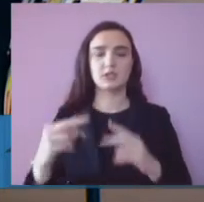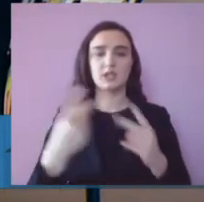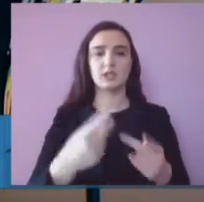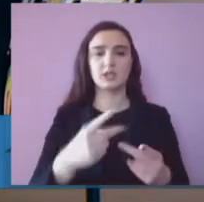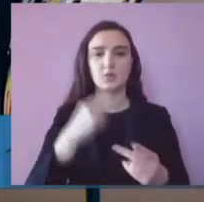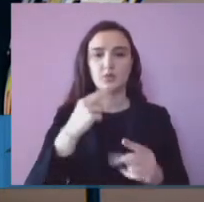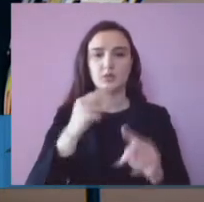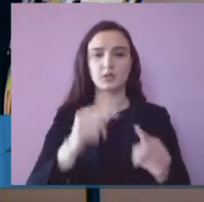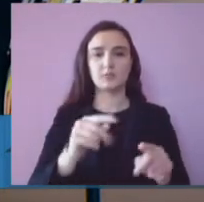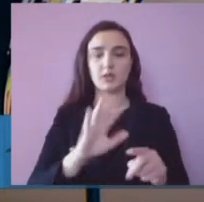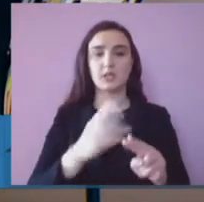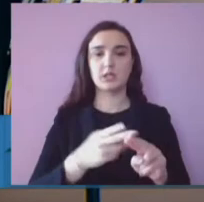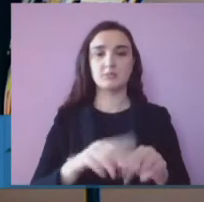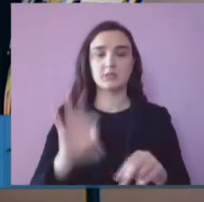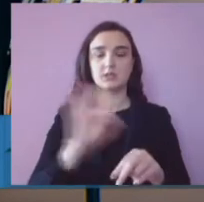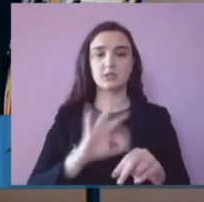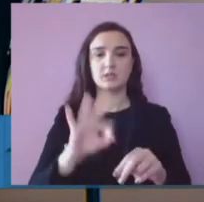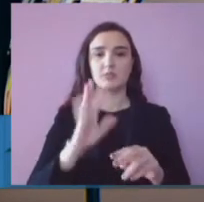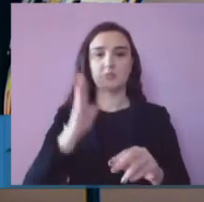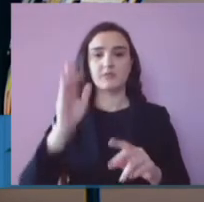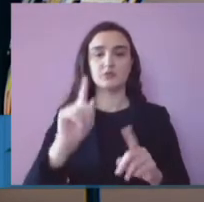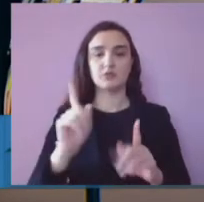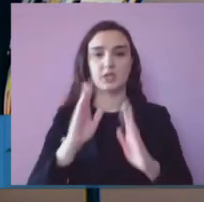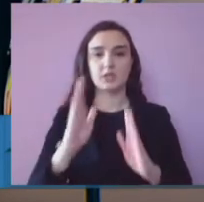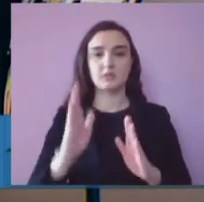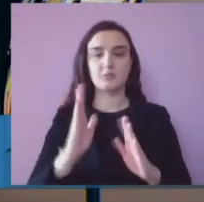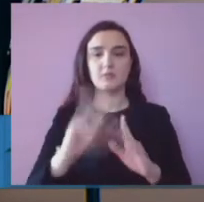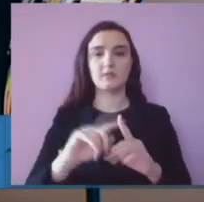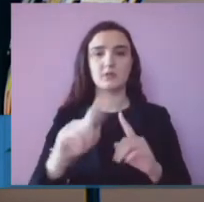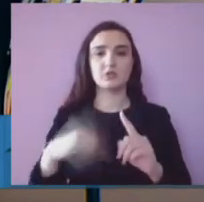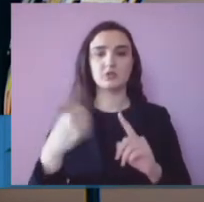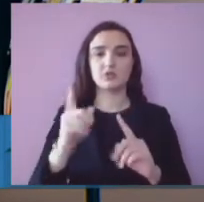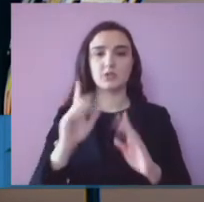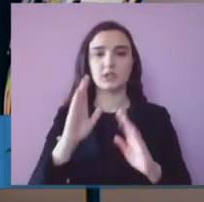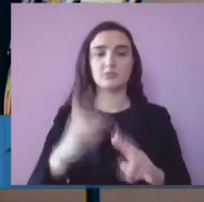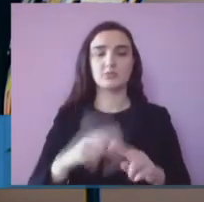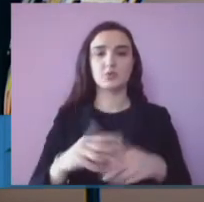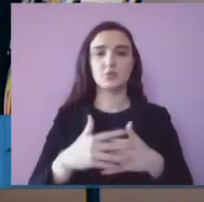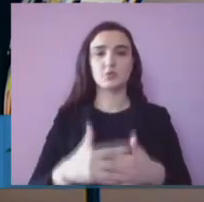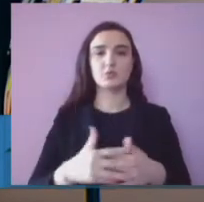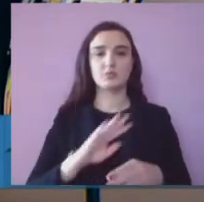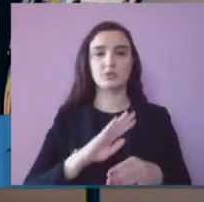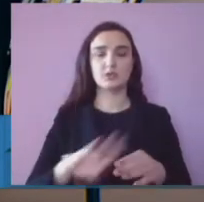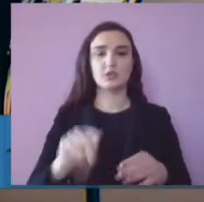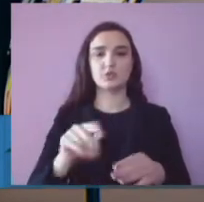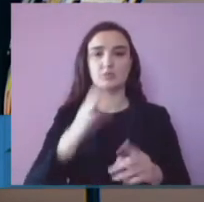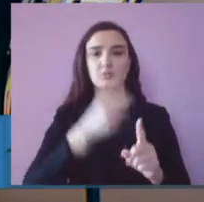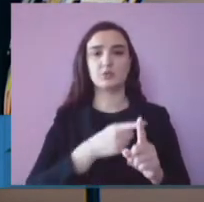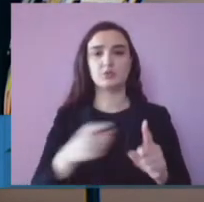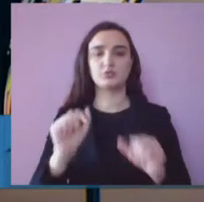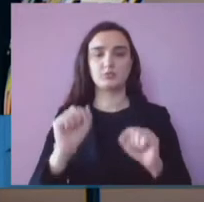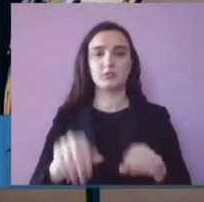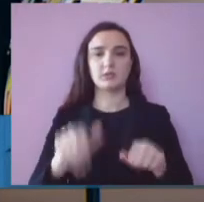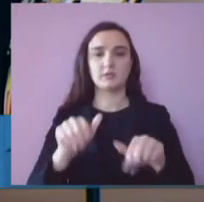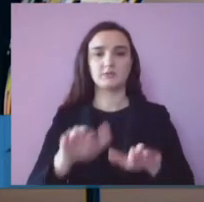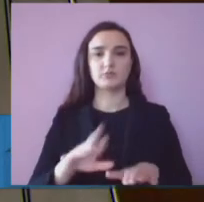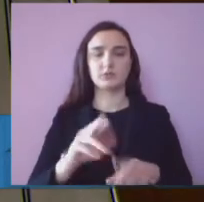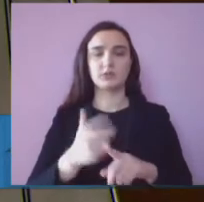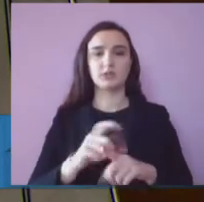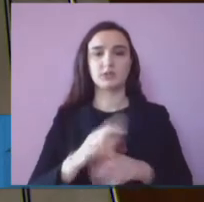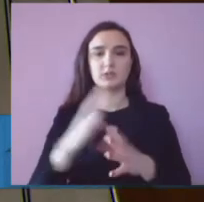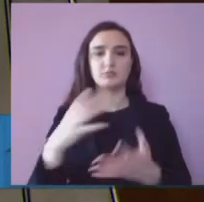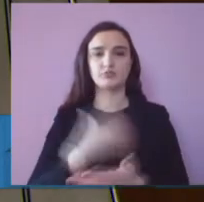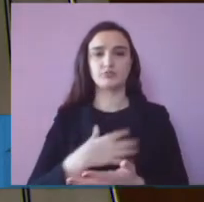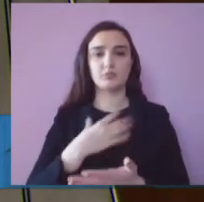არა იმაზე თუ მომავალში რა იქნება. მომავალში რა იქნება, ეს ორსულობის გარეშეც პერიოდში შეიძლება გადავწყვიტოთ და ძალიან დიდი მნიშვნელობა აქვს ამას.